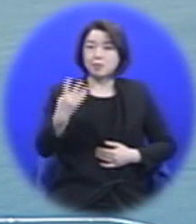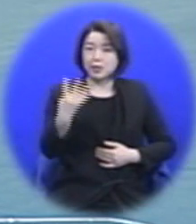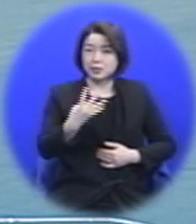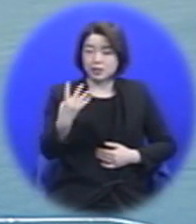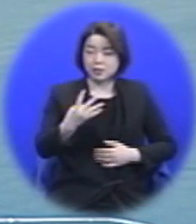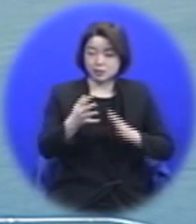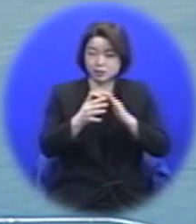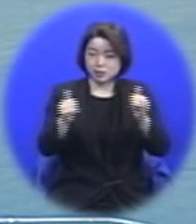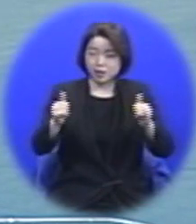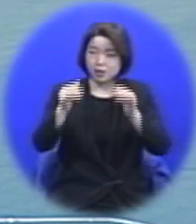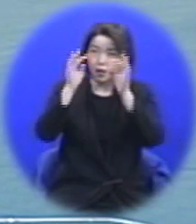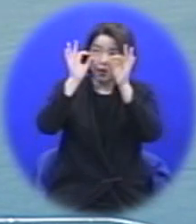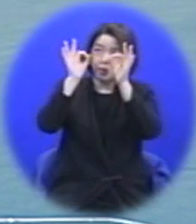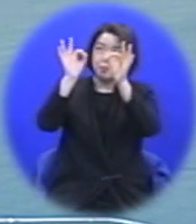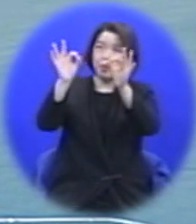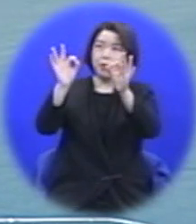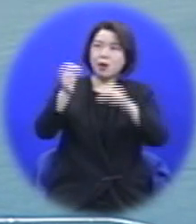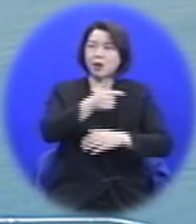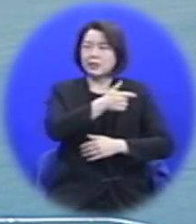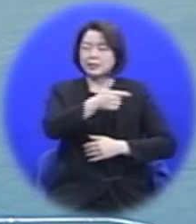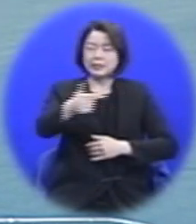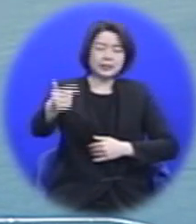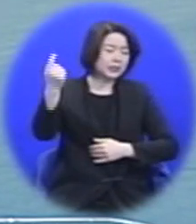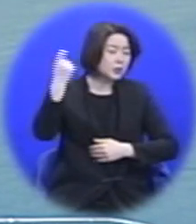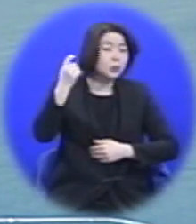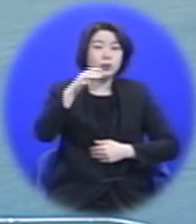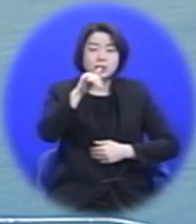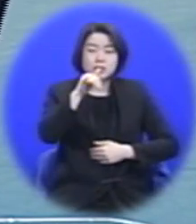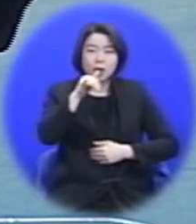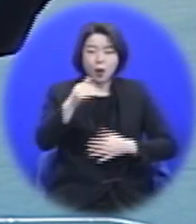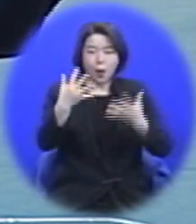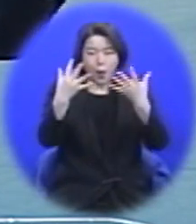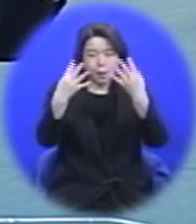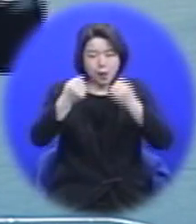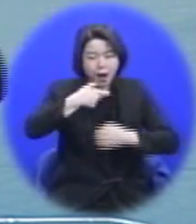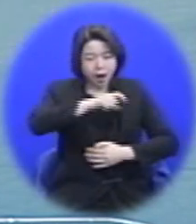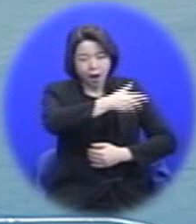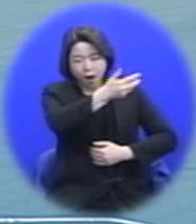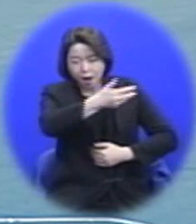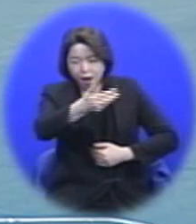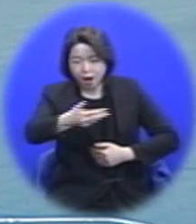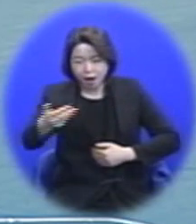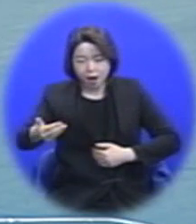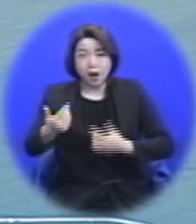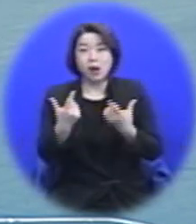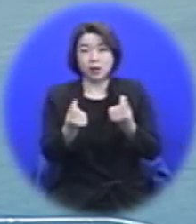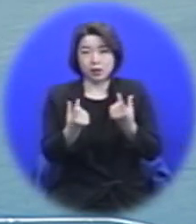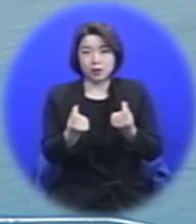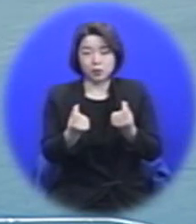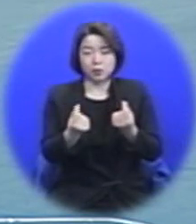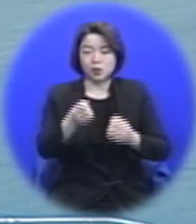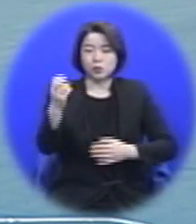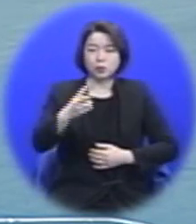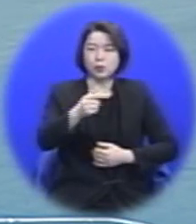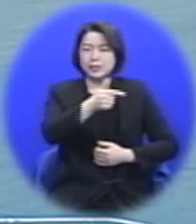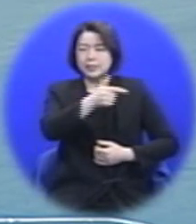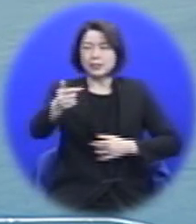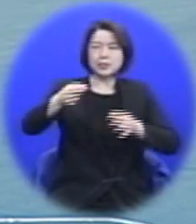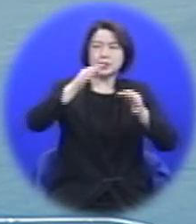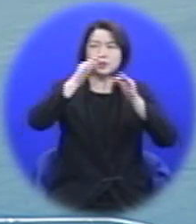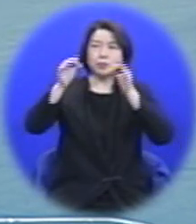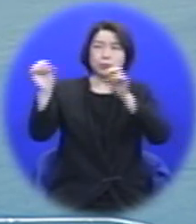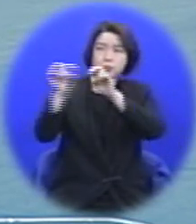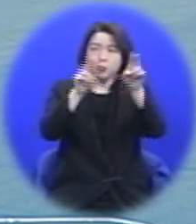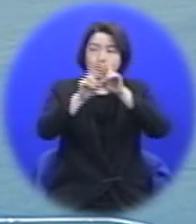바라보면서 큰 소리를 듣습니다. 많은 물소리 같기도 하고 큰 뇌성이 치는 것